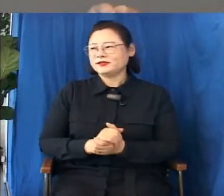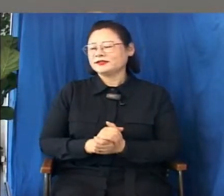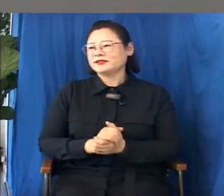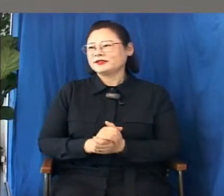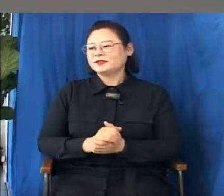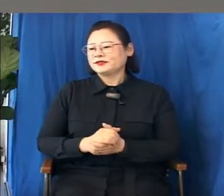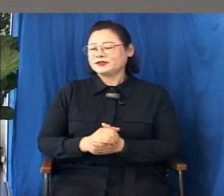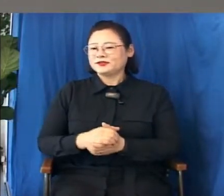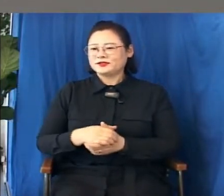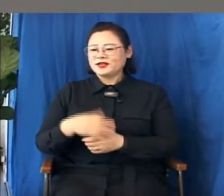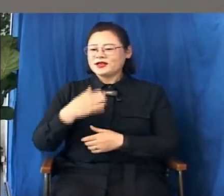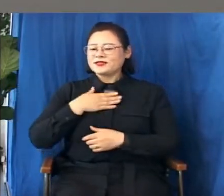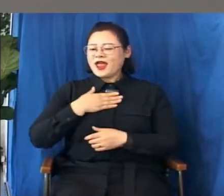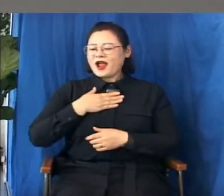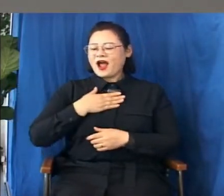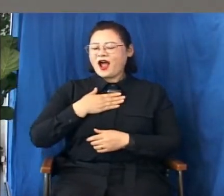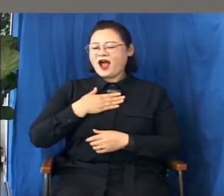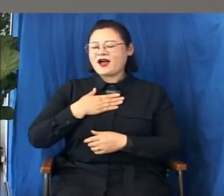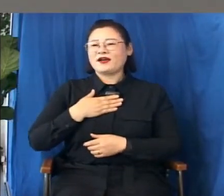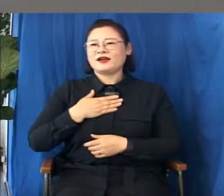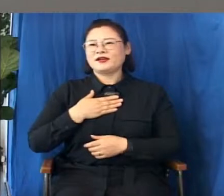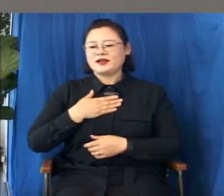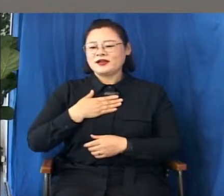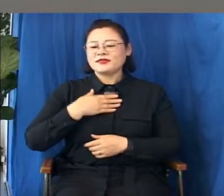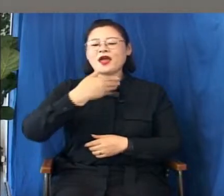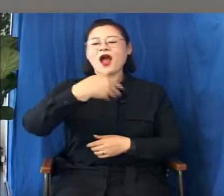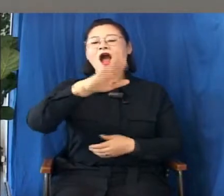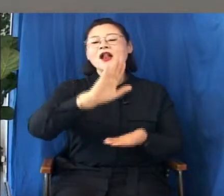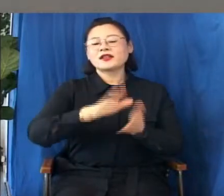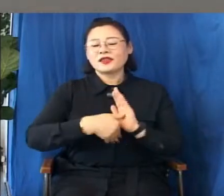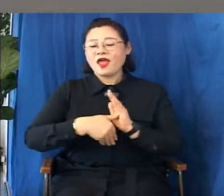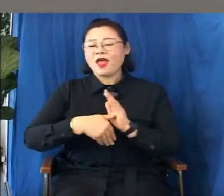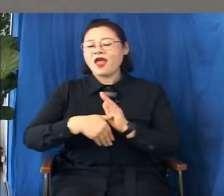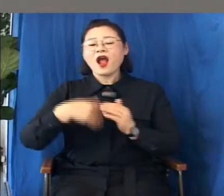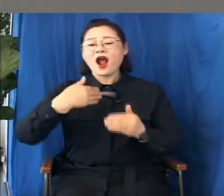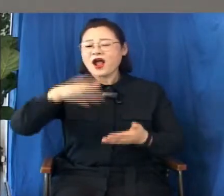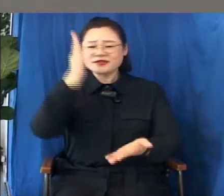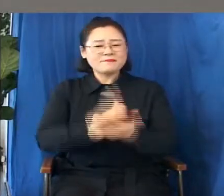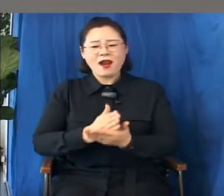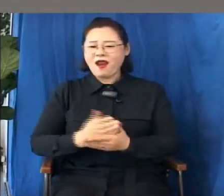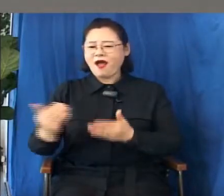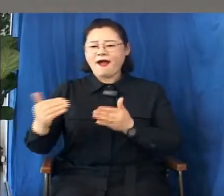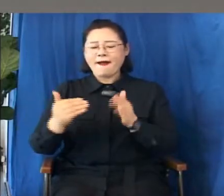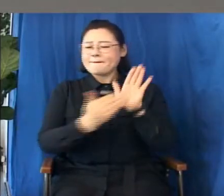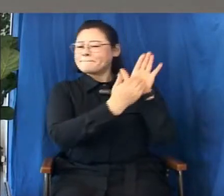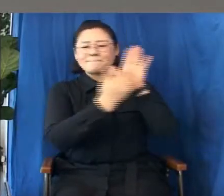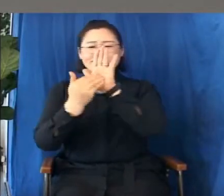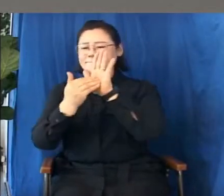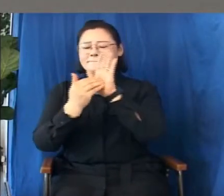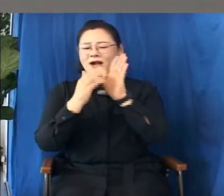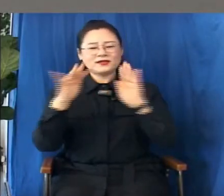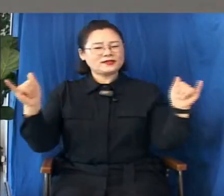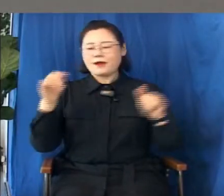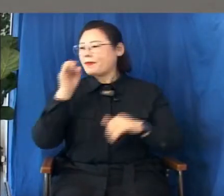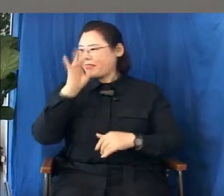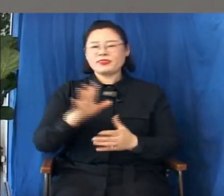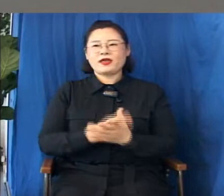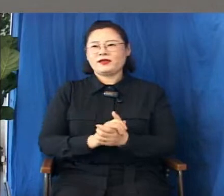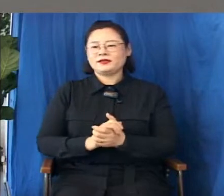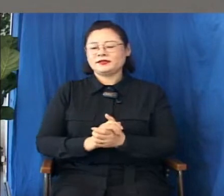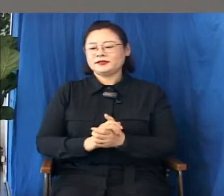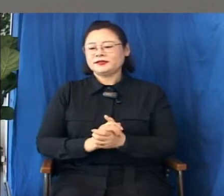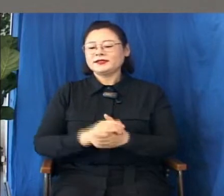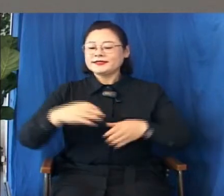또 그러면 안 돼요. 지금 나를 불편하게 하는 이 사람들은 잠깐 떨어뜨려 놔야 돼요. 잠깐